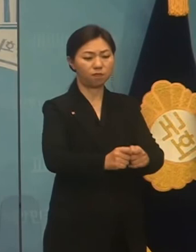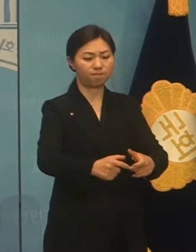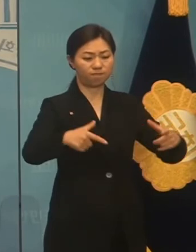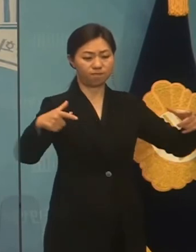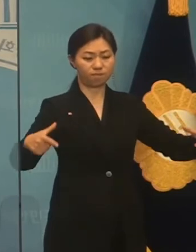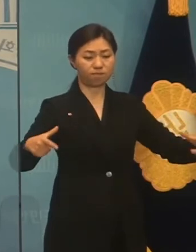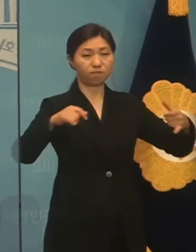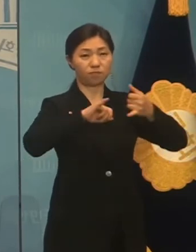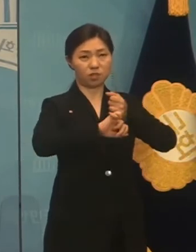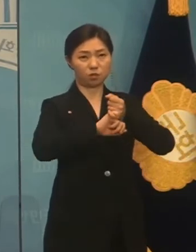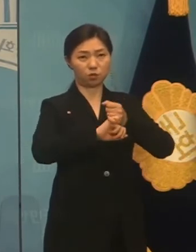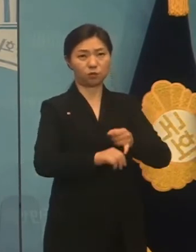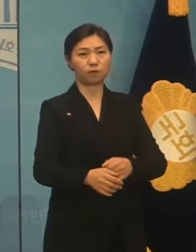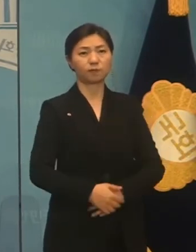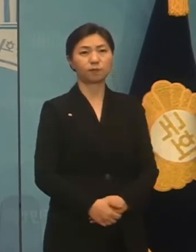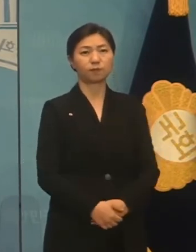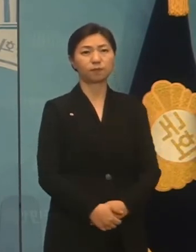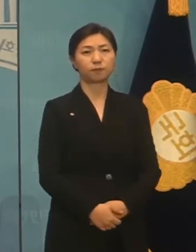확장시키겠습니다.